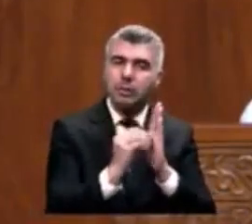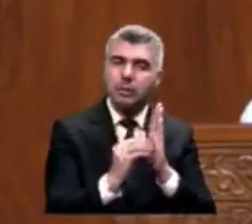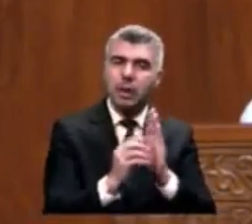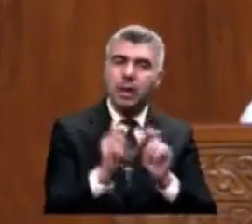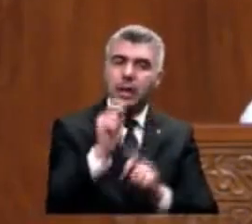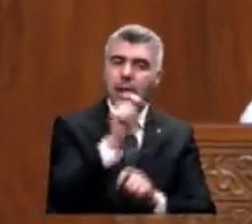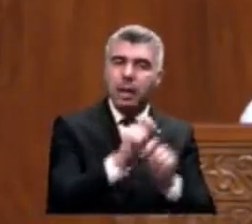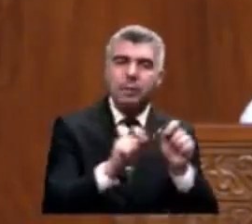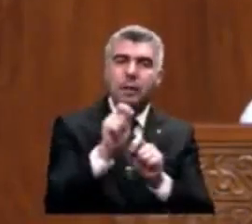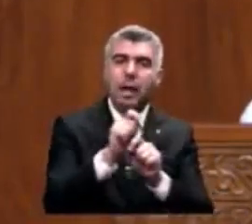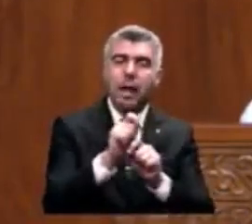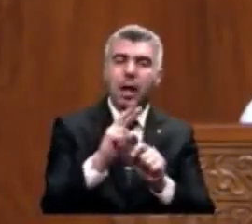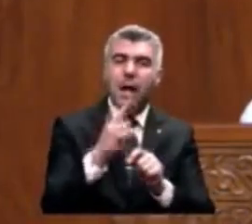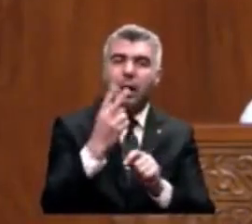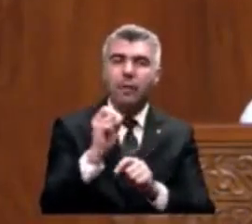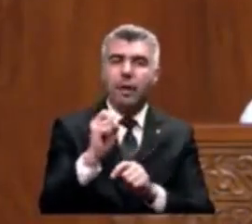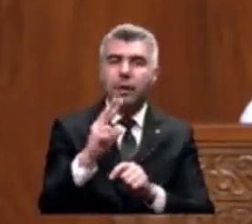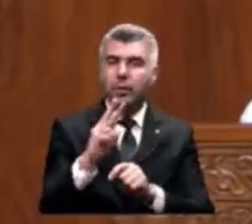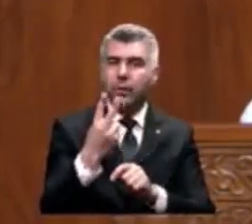المنظومة